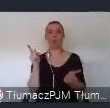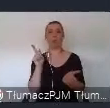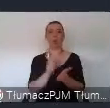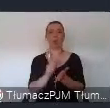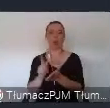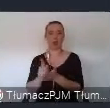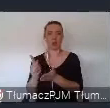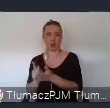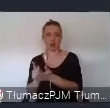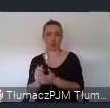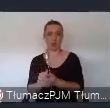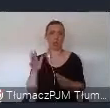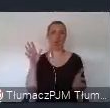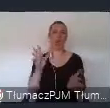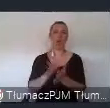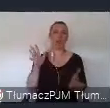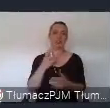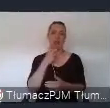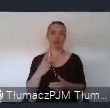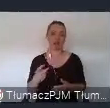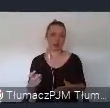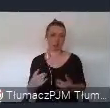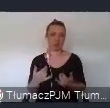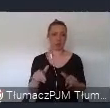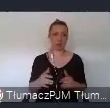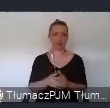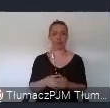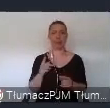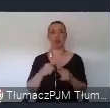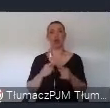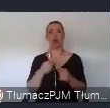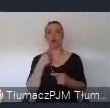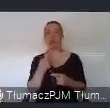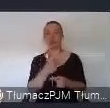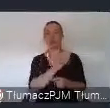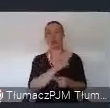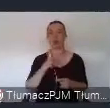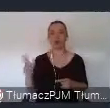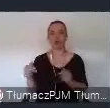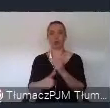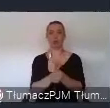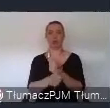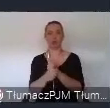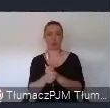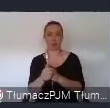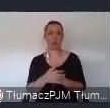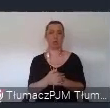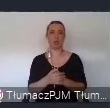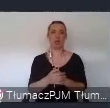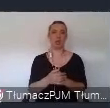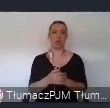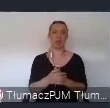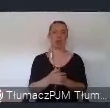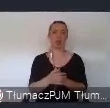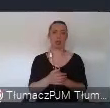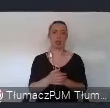charakterystyce energetycznej budynku. Teraz kilka słów pozwolę sobie powiedzieć na temat poszczególnych dokumentów, zwracając uwagę między innymi na to, czym